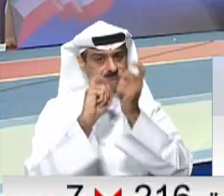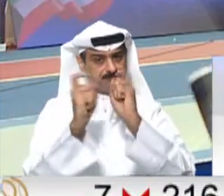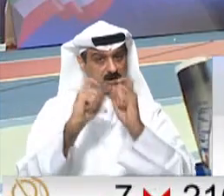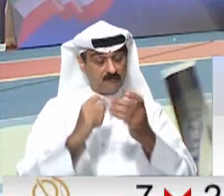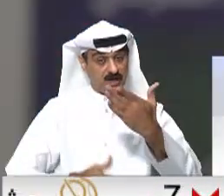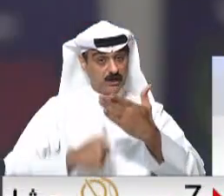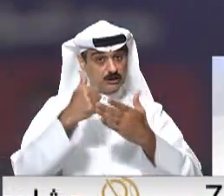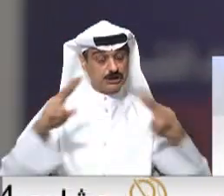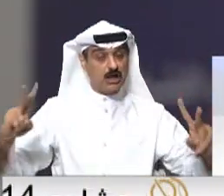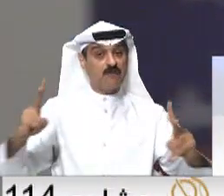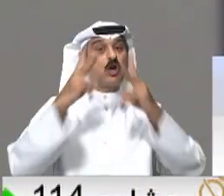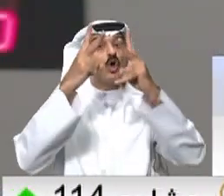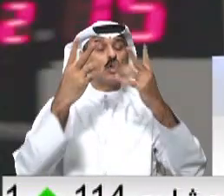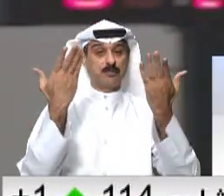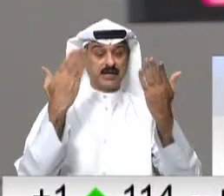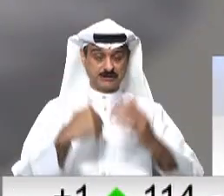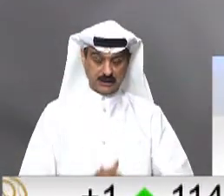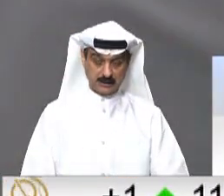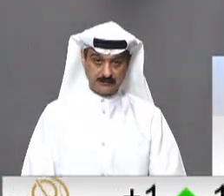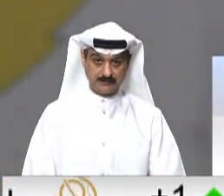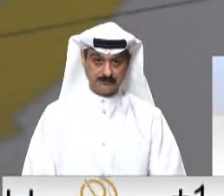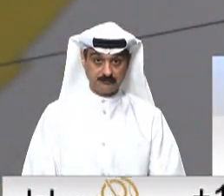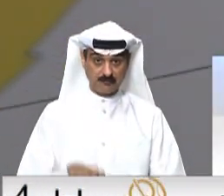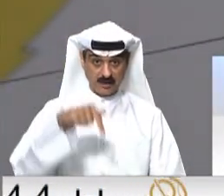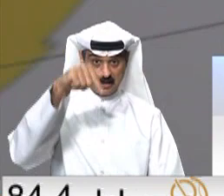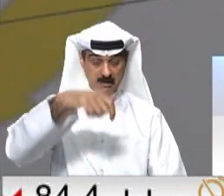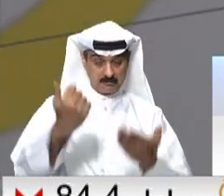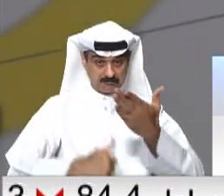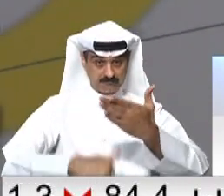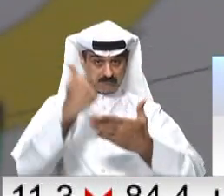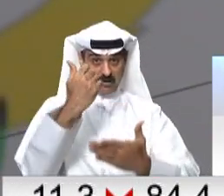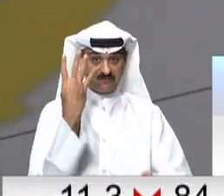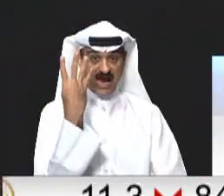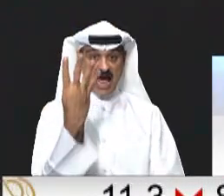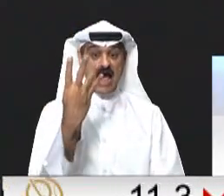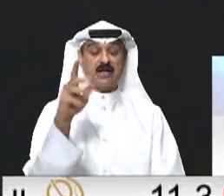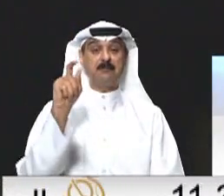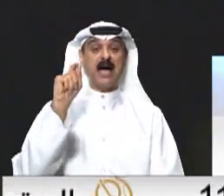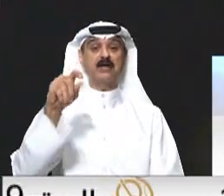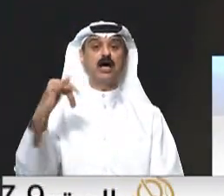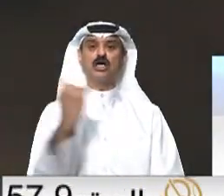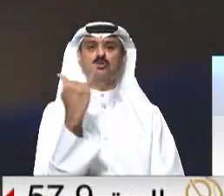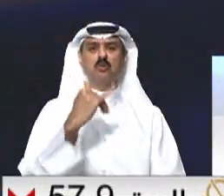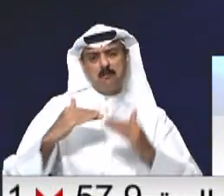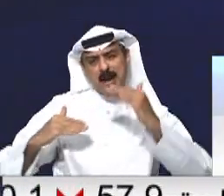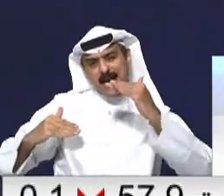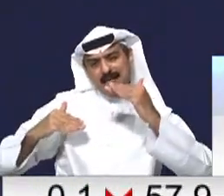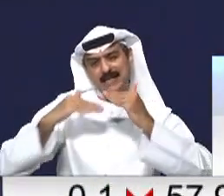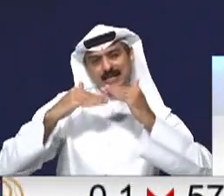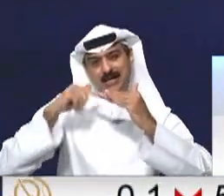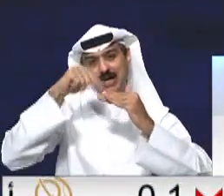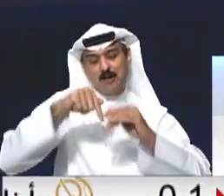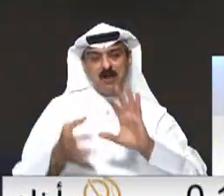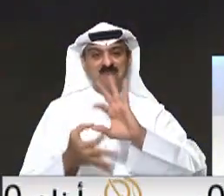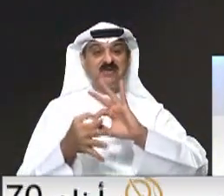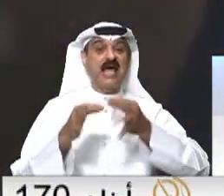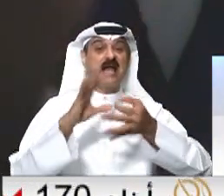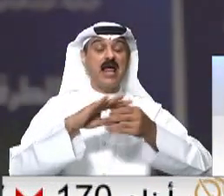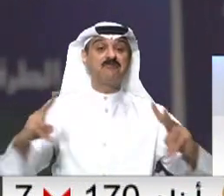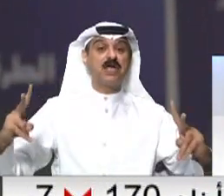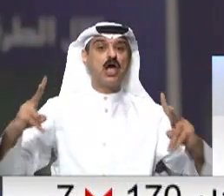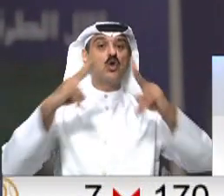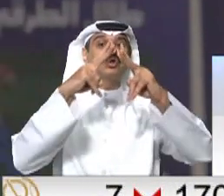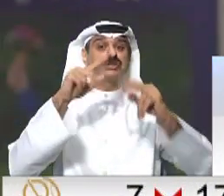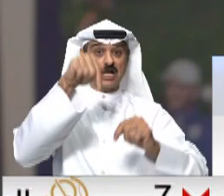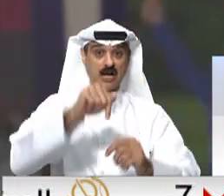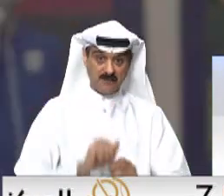شاء الله حق التأهل الأولمبياد. الشملان بهذا الإنجاز يكسب 4 نقاط مهمة تقربه بصورة كبيرة وتضعه على اعتاب التأهل